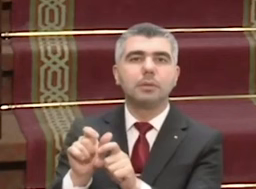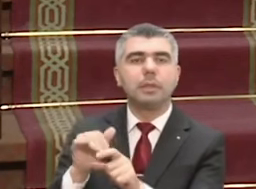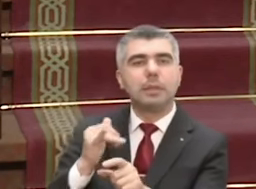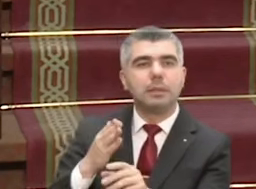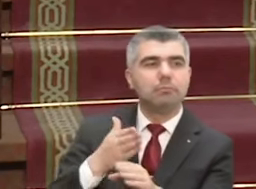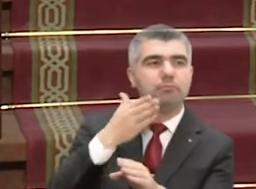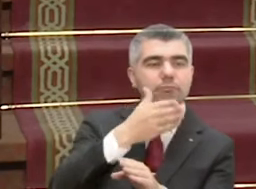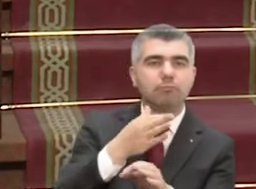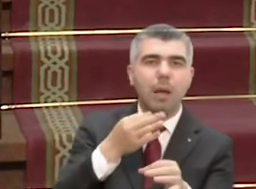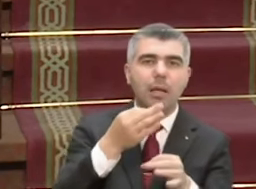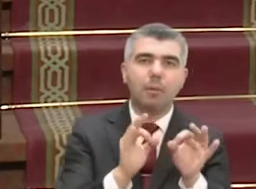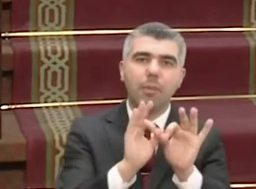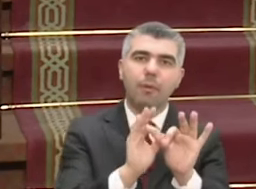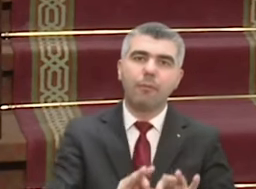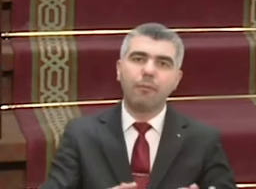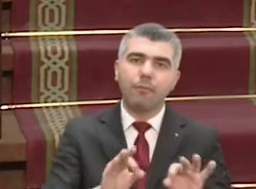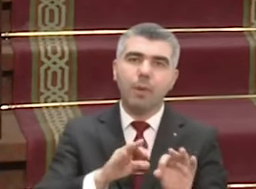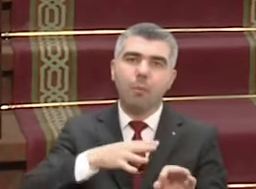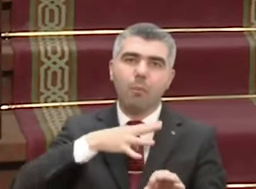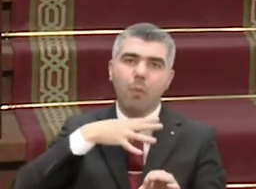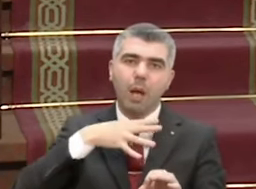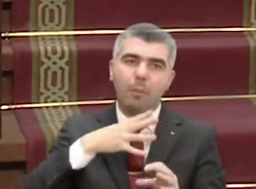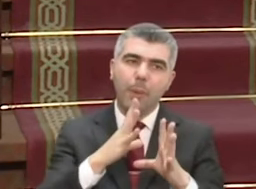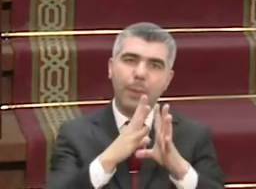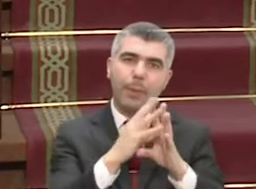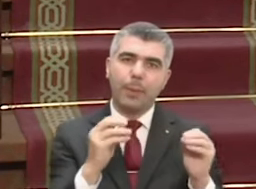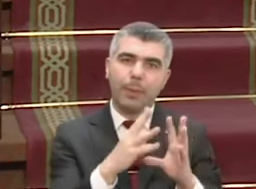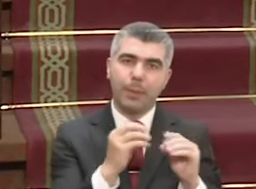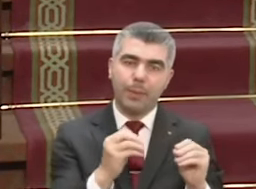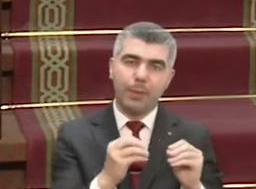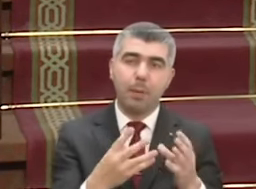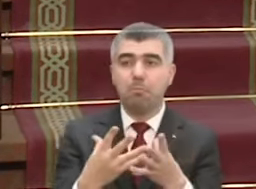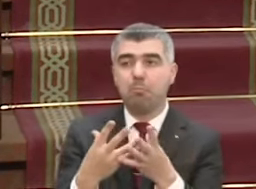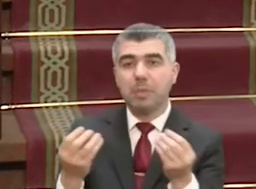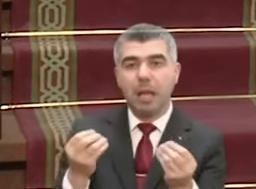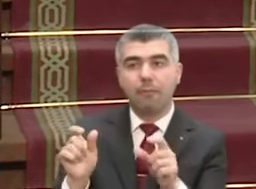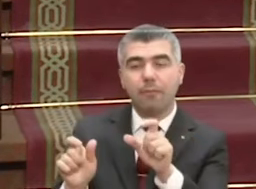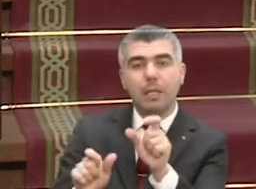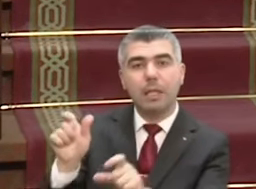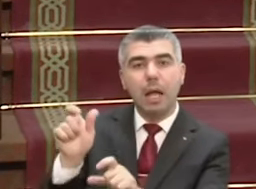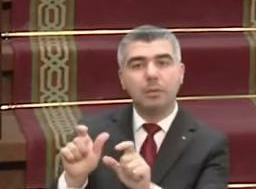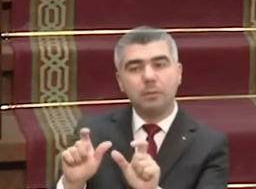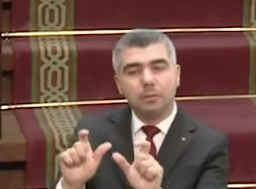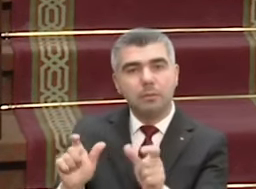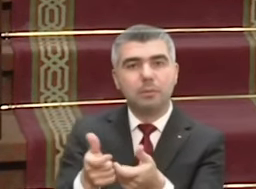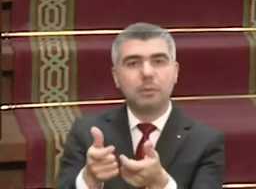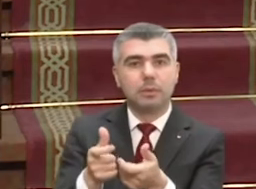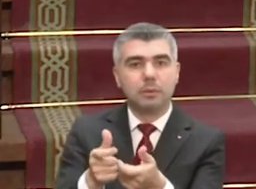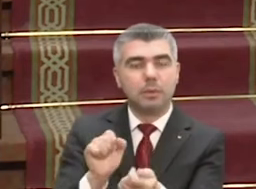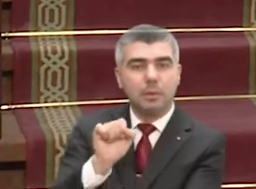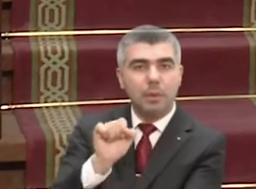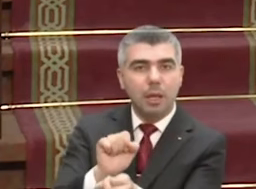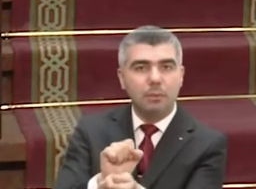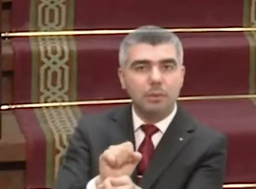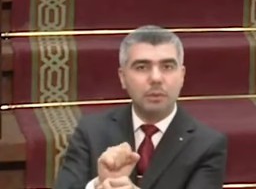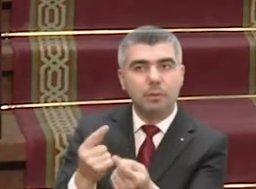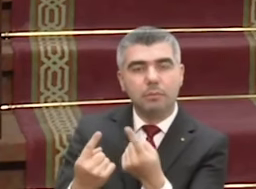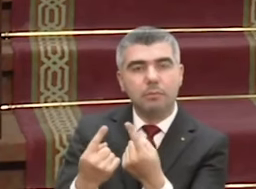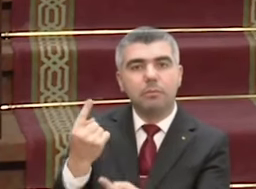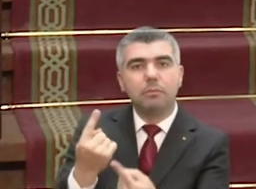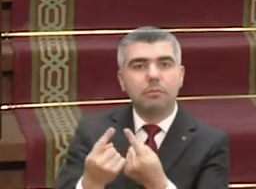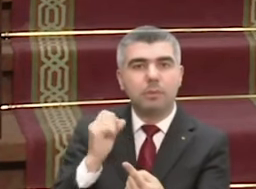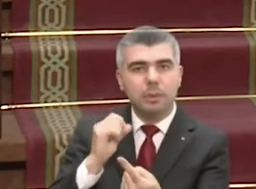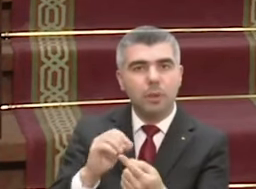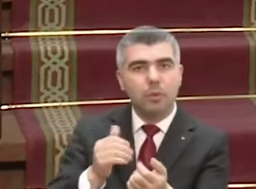في الحصول على الدفاع واليوم عندنا مجموعه من الناس اللي تم اعتقال اعتقالهم بسبب هذا التعسف في